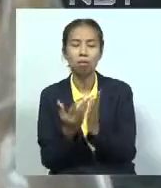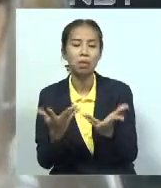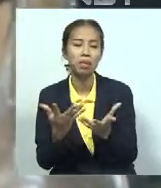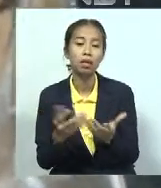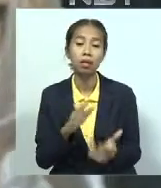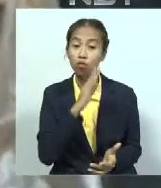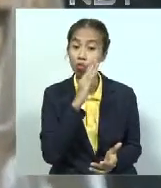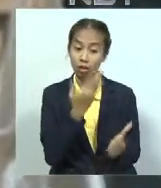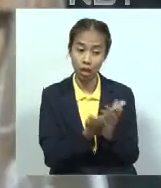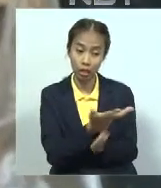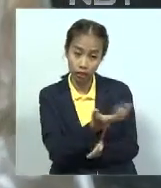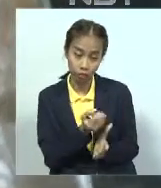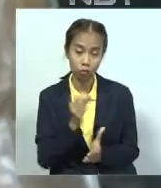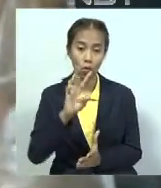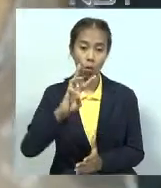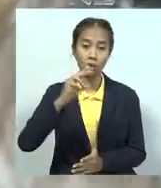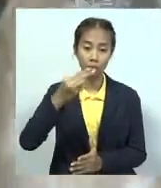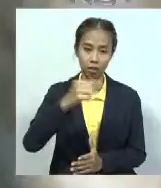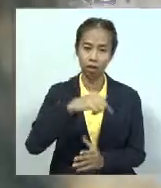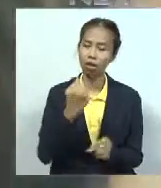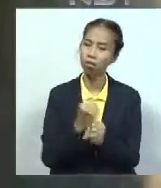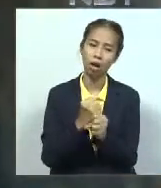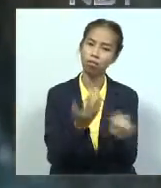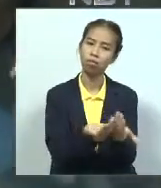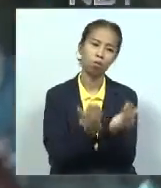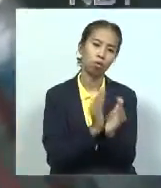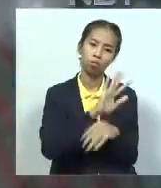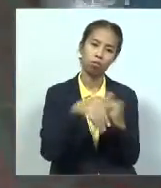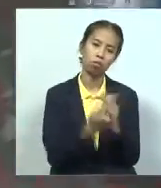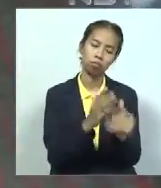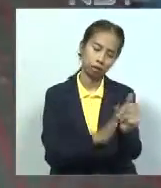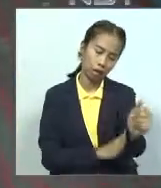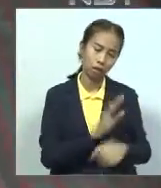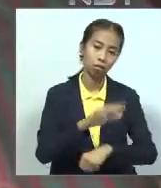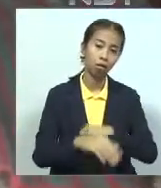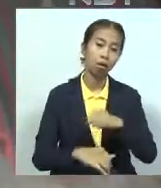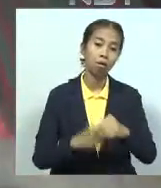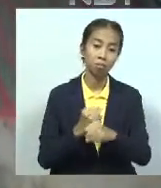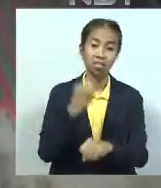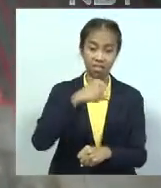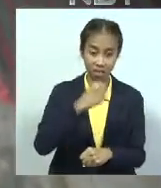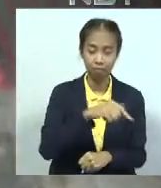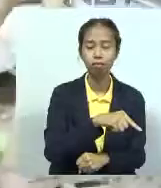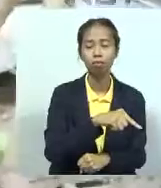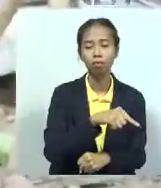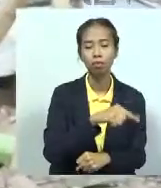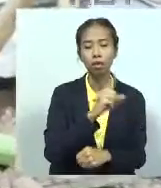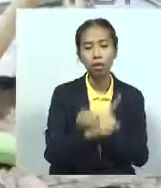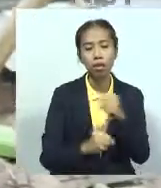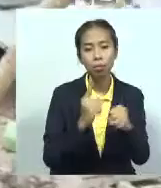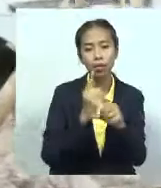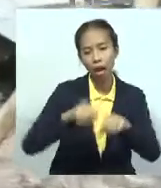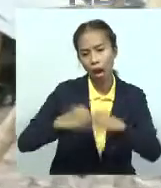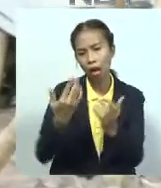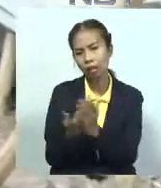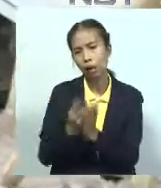ากยืมมา 60,000 บาทต้องทำงานใช้หนี้ทั้งครอบครัว10ปีปีละ 6,000 บาทโดยชนเผ่ามาลาบรีเป็นคน